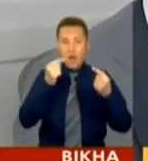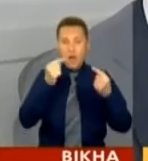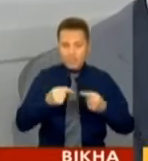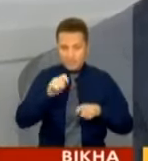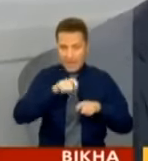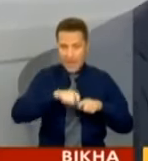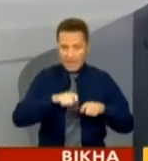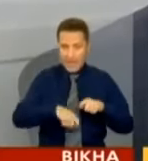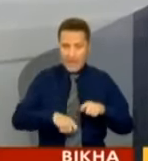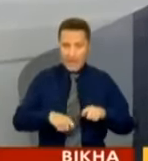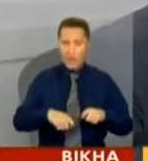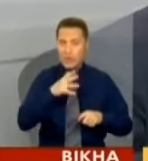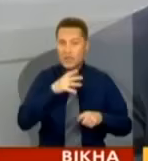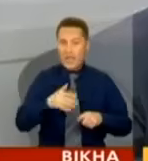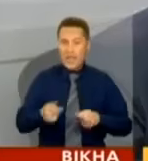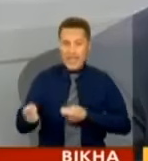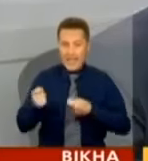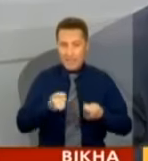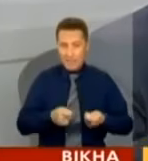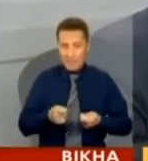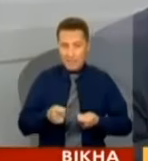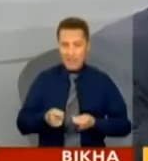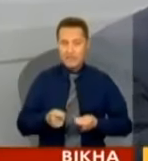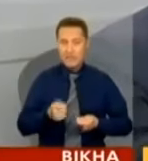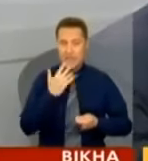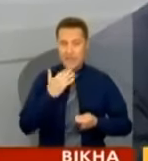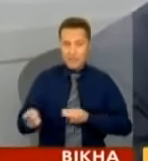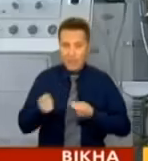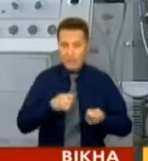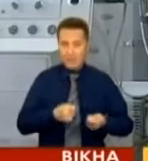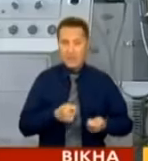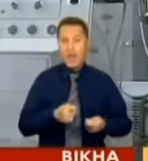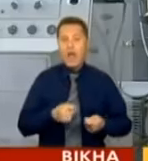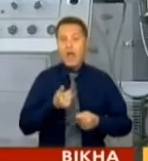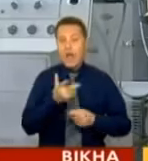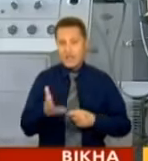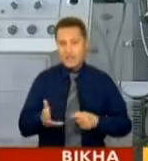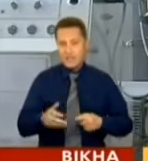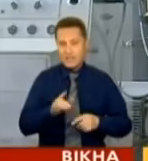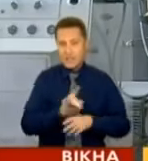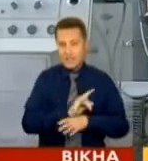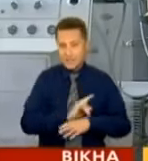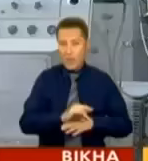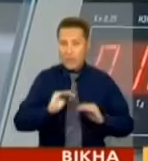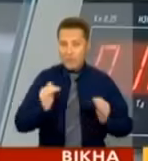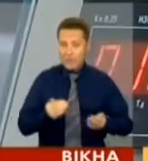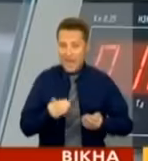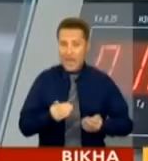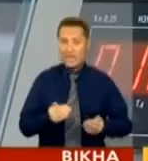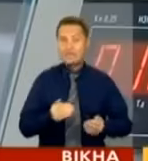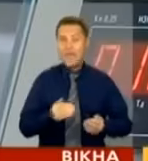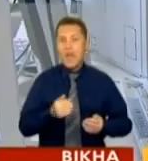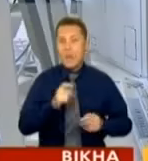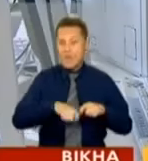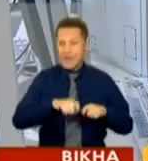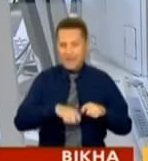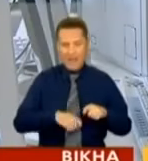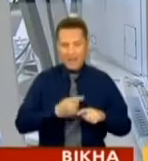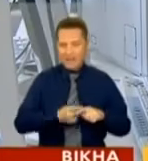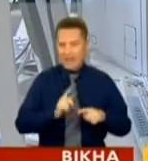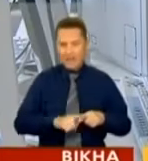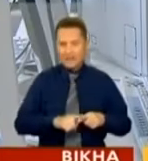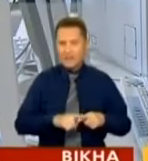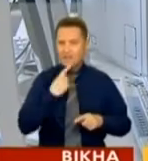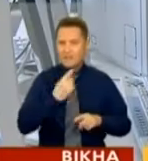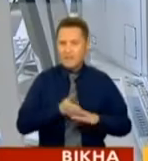нефтепродуктів, количество этих случаев уменьшается. Перевіряти сертифікований продукт – справа невдячна, певні